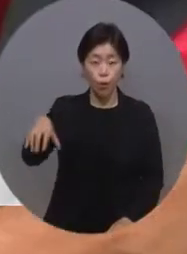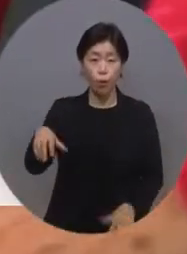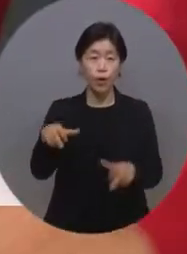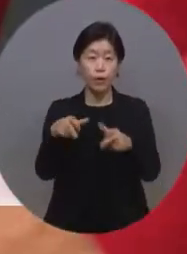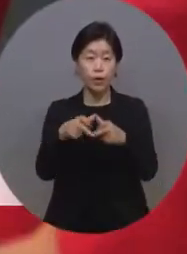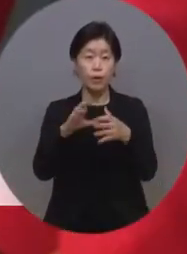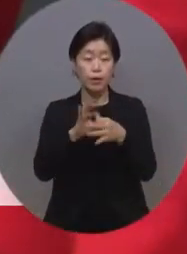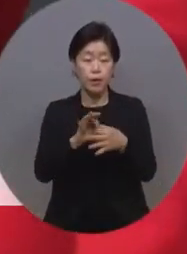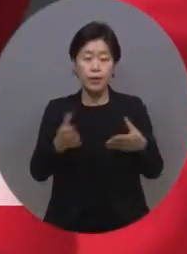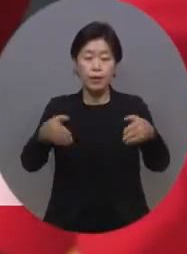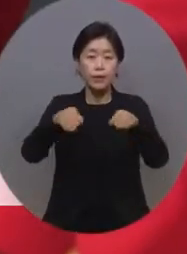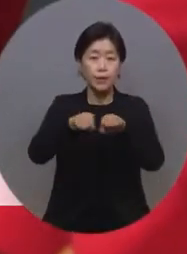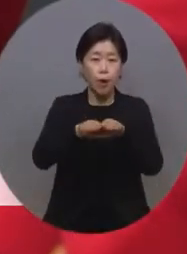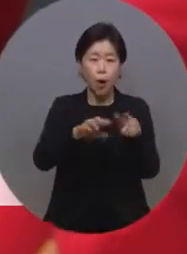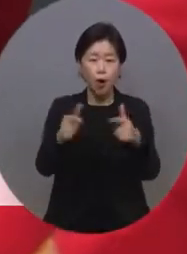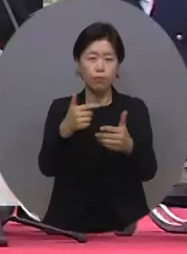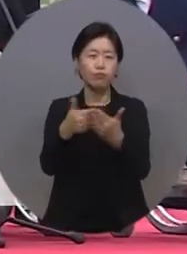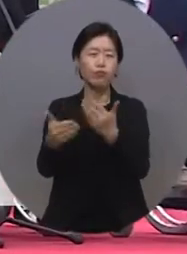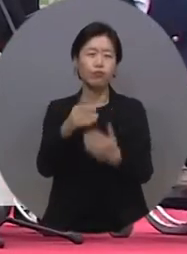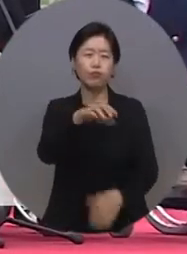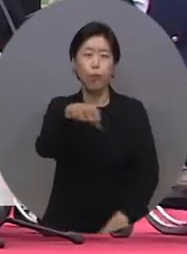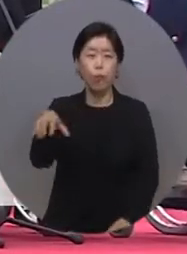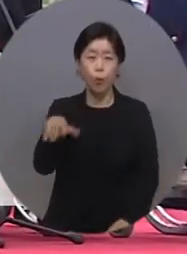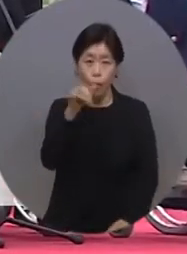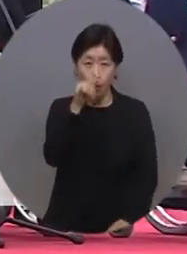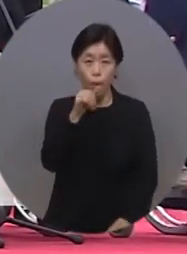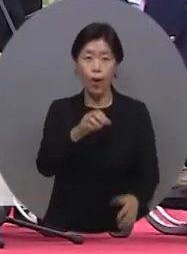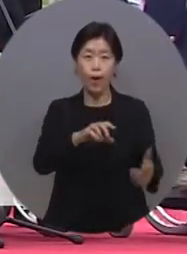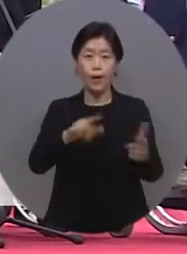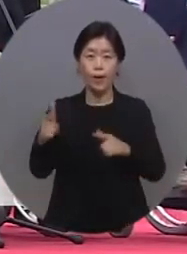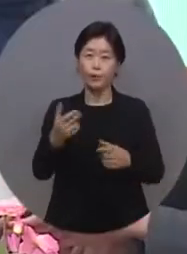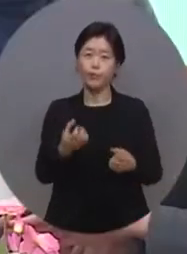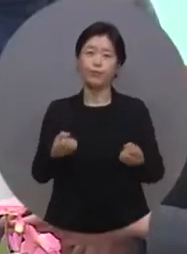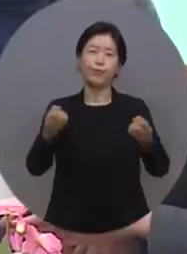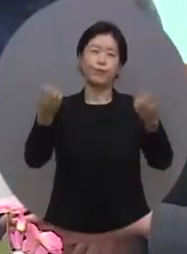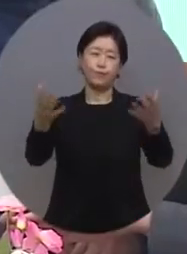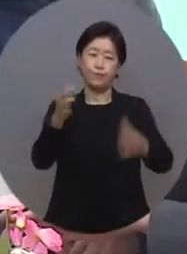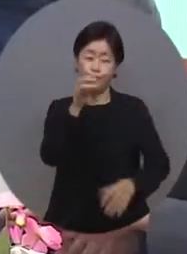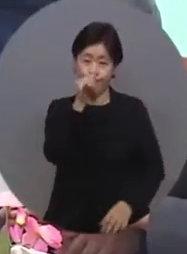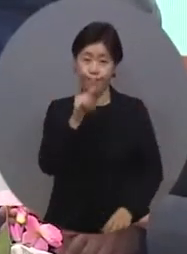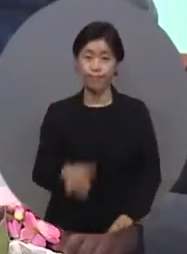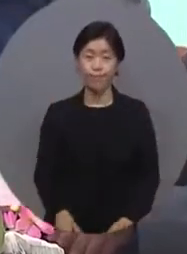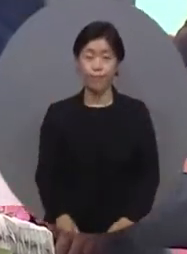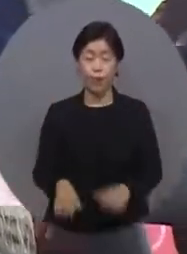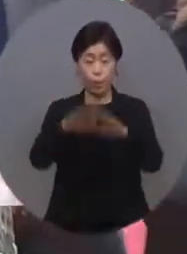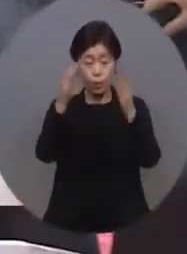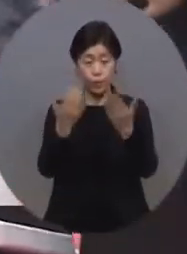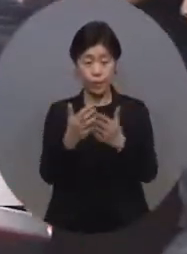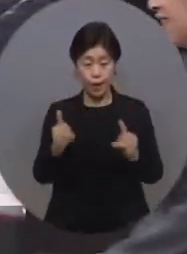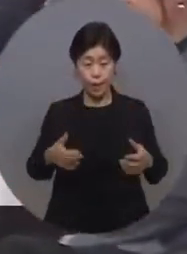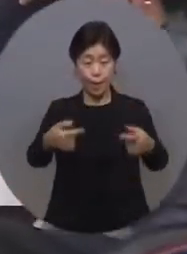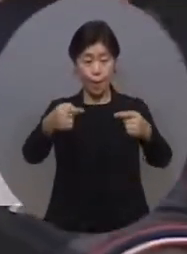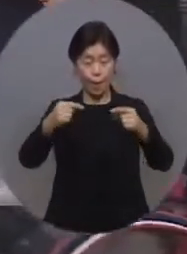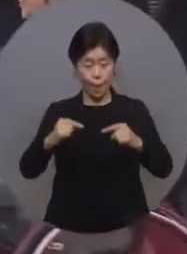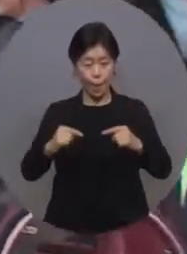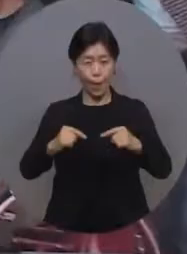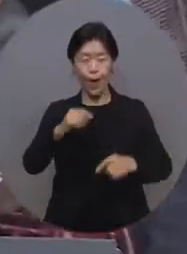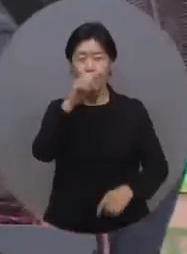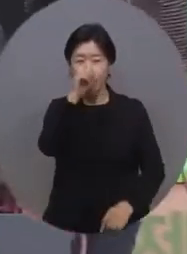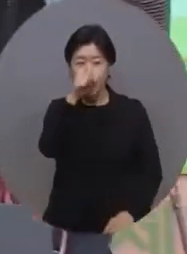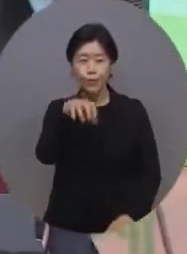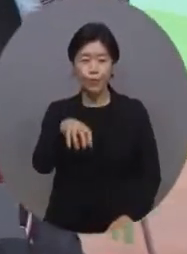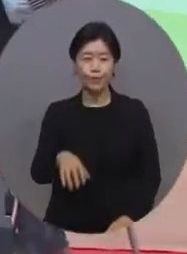시설과 단체 등이 선보인 체험 부스와 다채로운 축하 공연 등이 이어져 모두와 함께하는 뜻깊은 자리가 됐습니다.